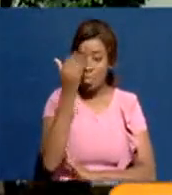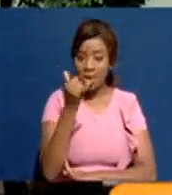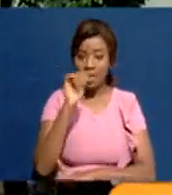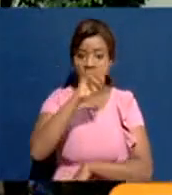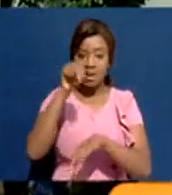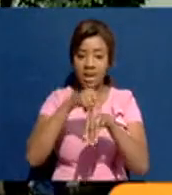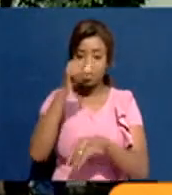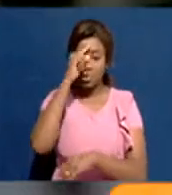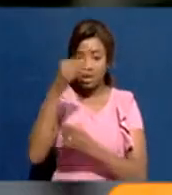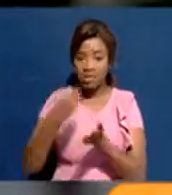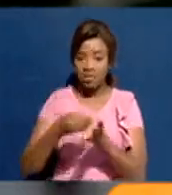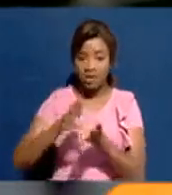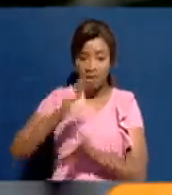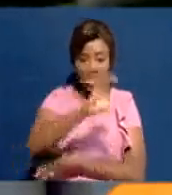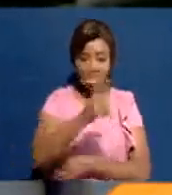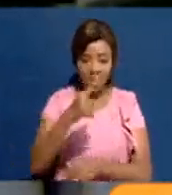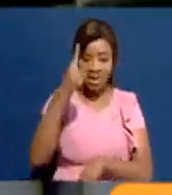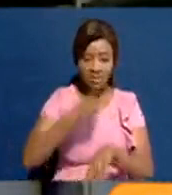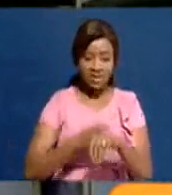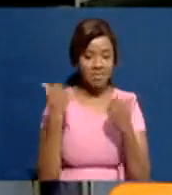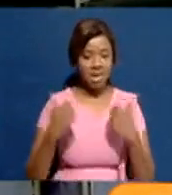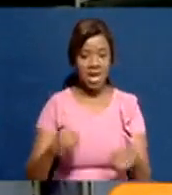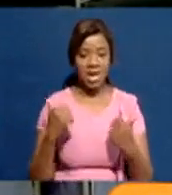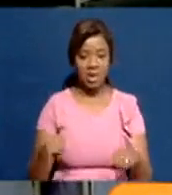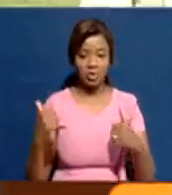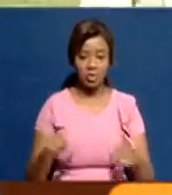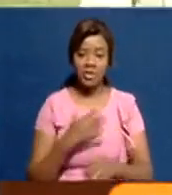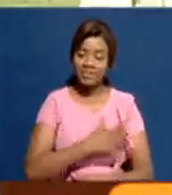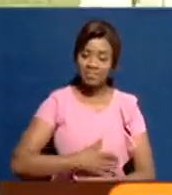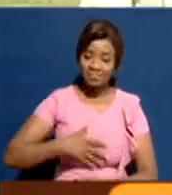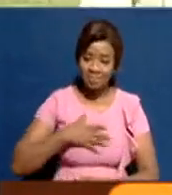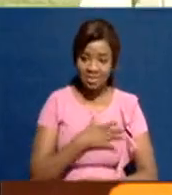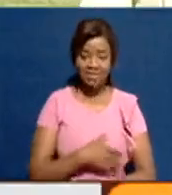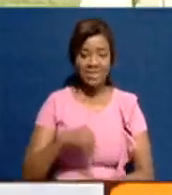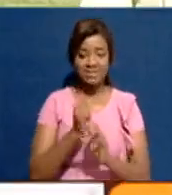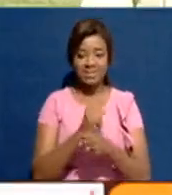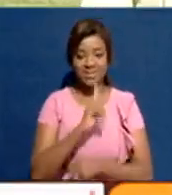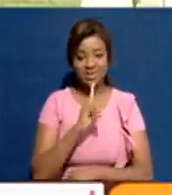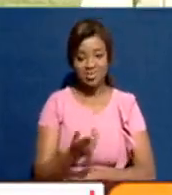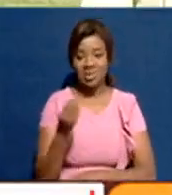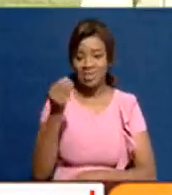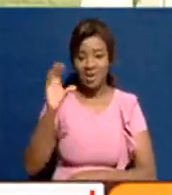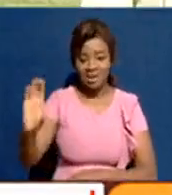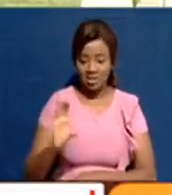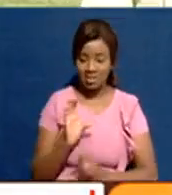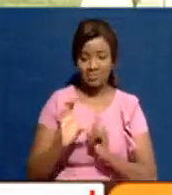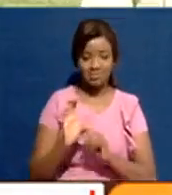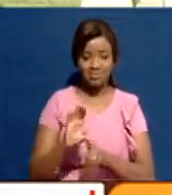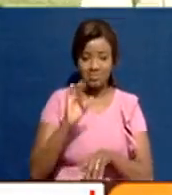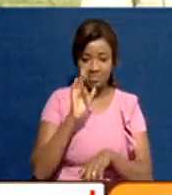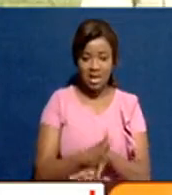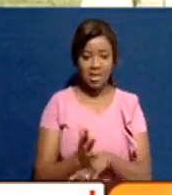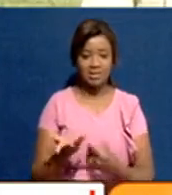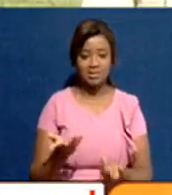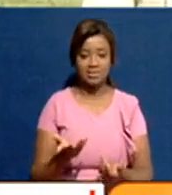kutoa mgao wa kaunti kwa muda unaofaa. Please make sure mmetoa pesa ambazo zinatakana